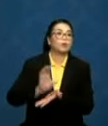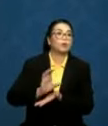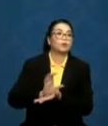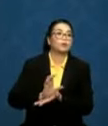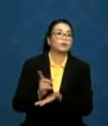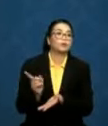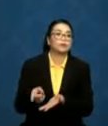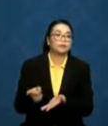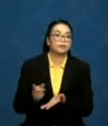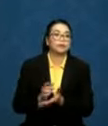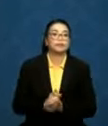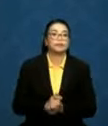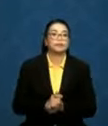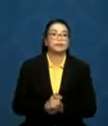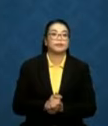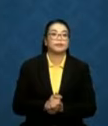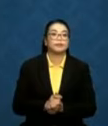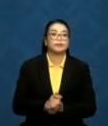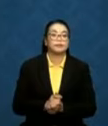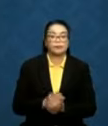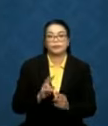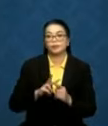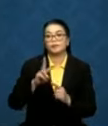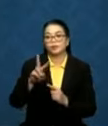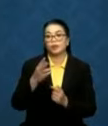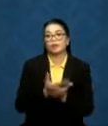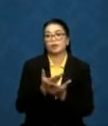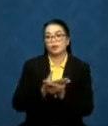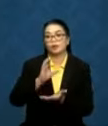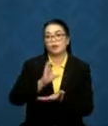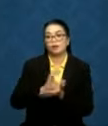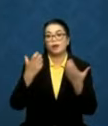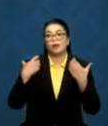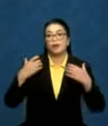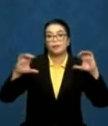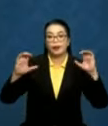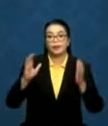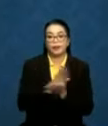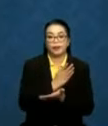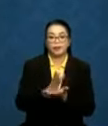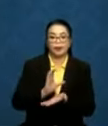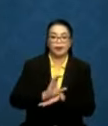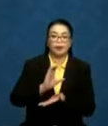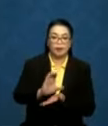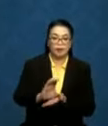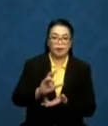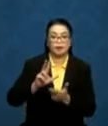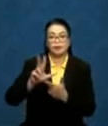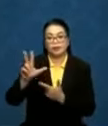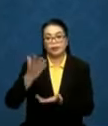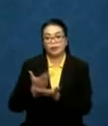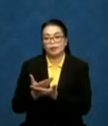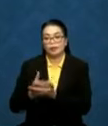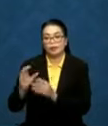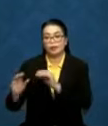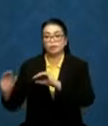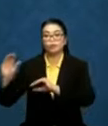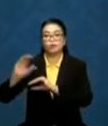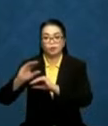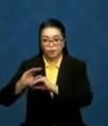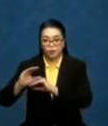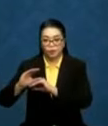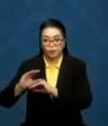เดิมนะครับที่เ่อ 2คือเงินอุ่นุนที่รัฐบาลจัดสรรให้ 3เงินสมทบที่ผู้ประกอบ